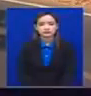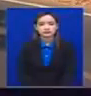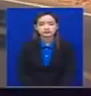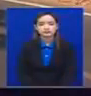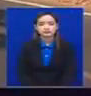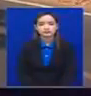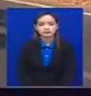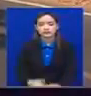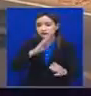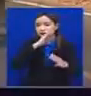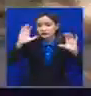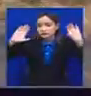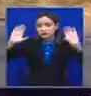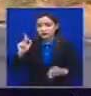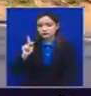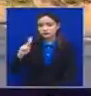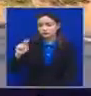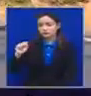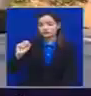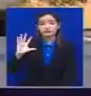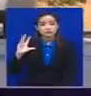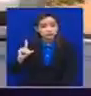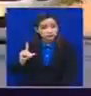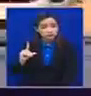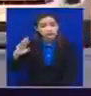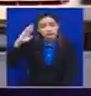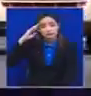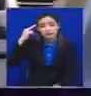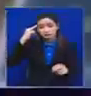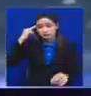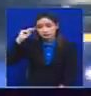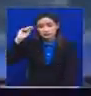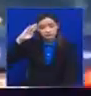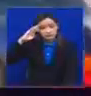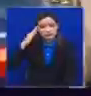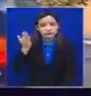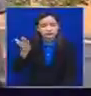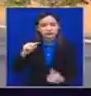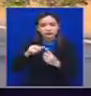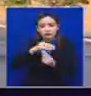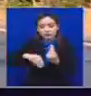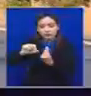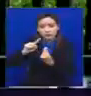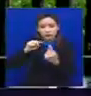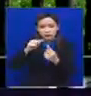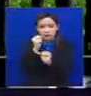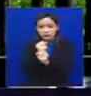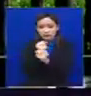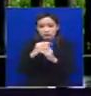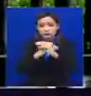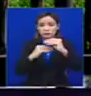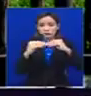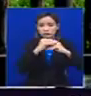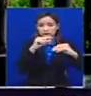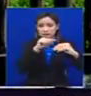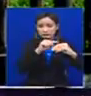เมื่อรัฐบาลคสช.เข้ามาบริหารประเทศพร้อมกับปัญหาเศรษฐกิจนโยบายขับเคลื่อนเศรษฐกิจผ่านโครงการลงทุนขนาดใหญ่ กลาย